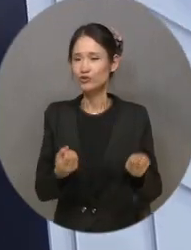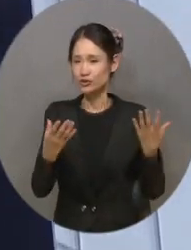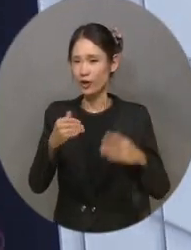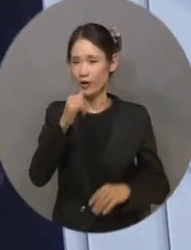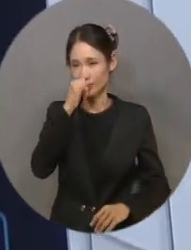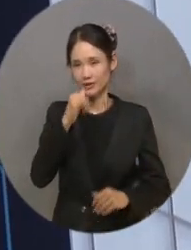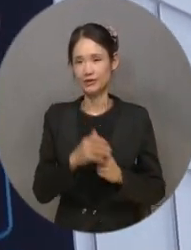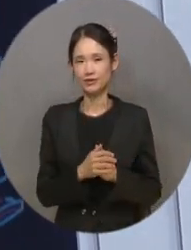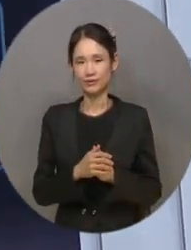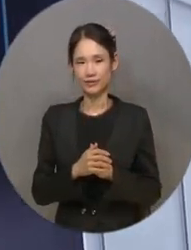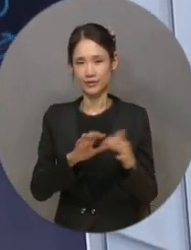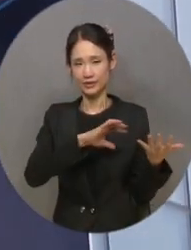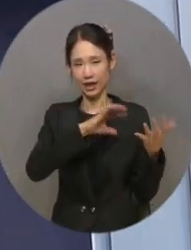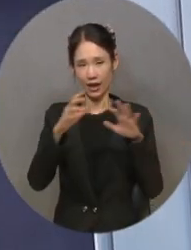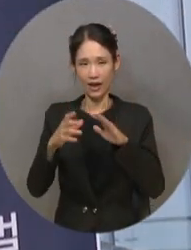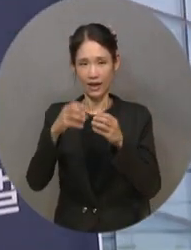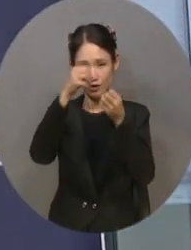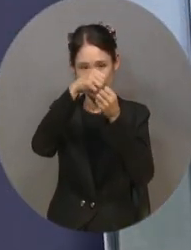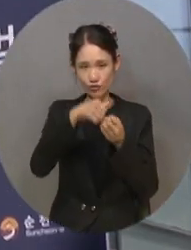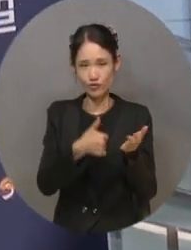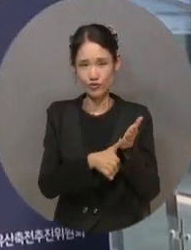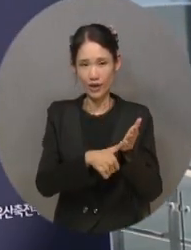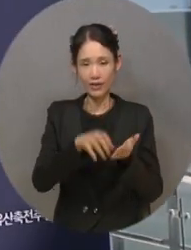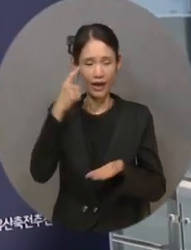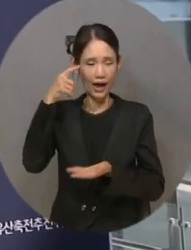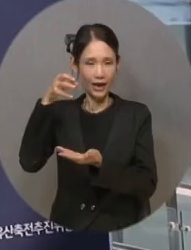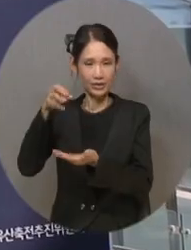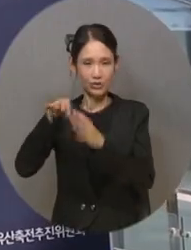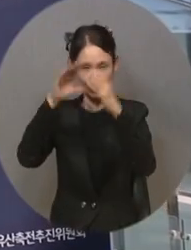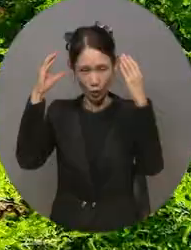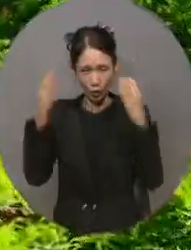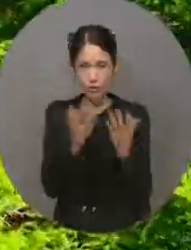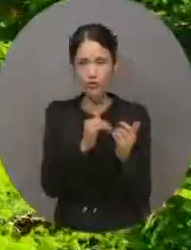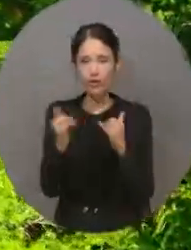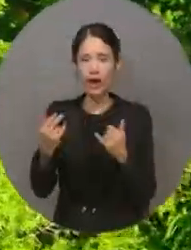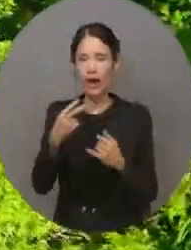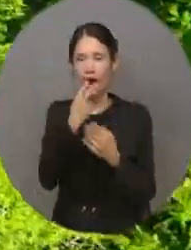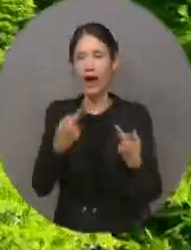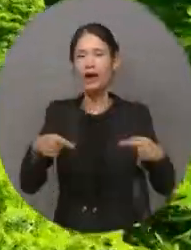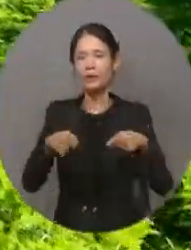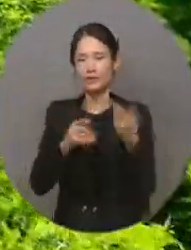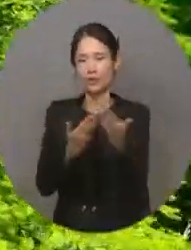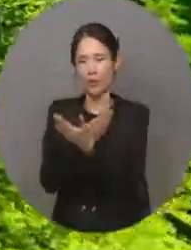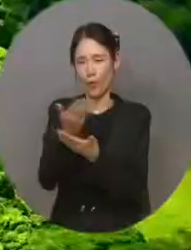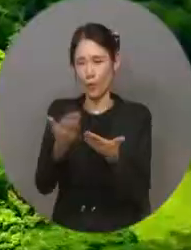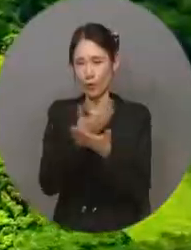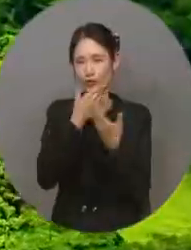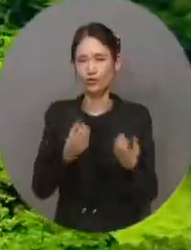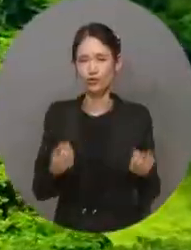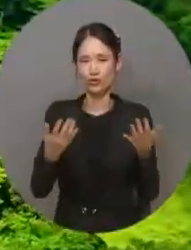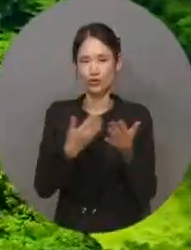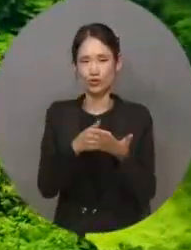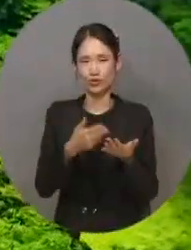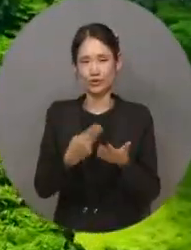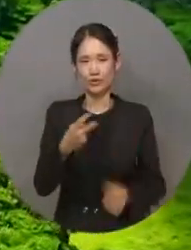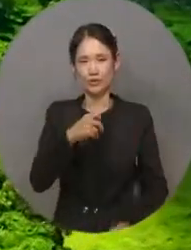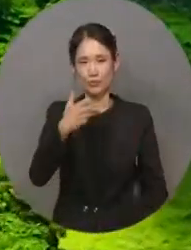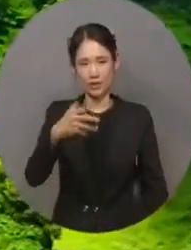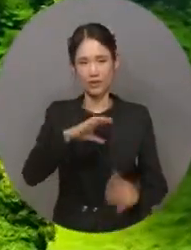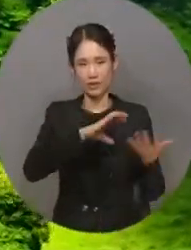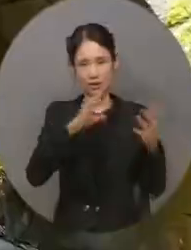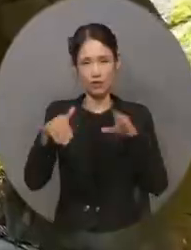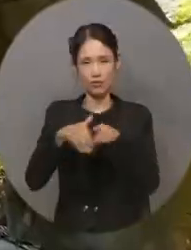세계유산축전은 세계유산의 가치를 전 국민과 향유하는 축제로 순천시는 지난 2018년